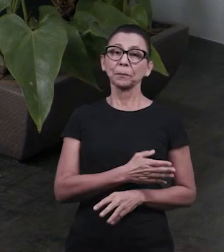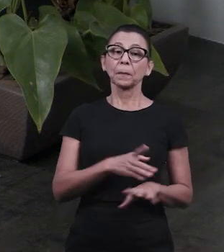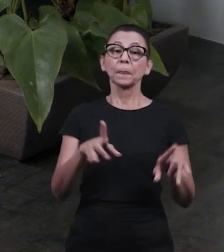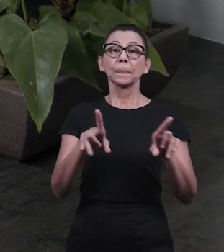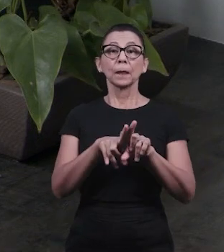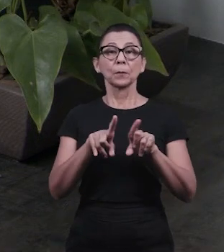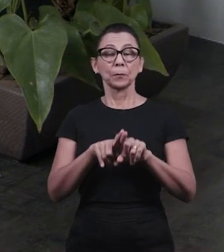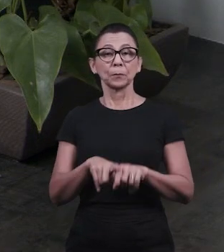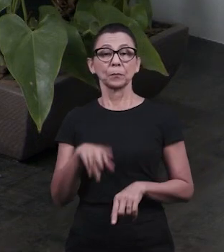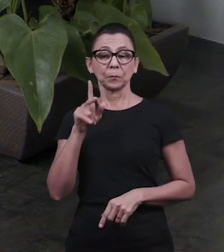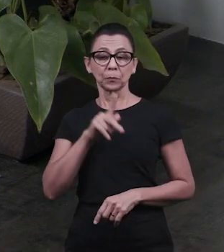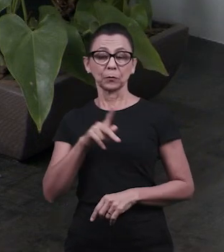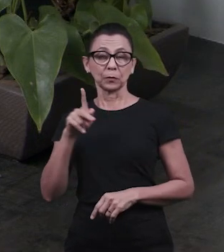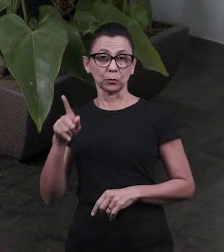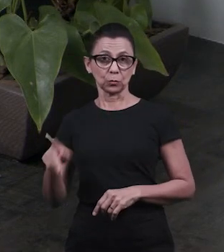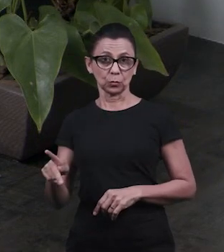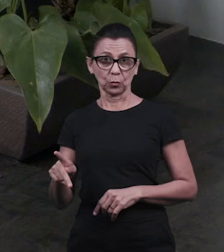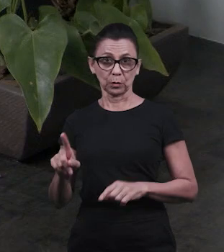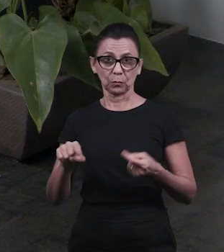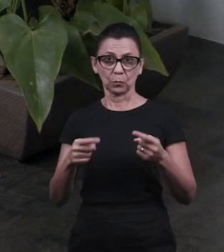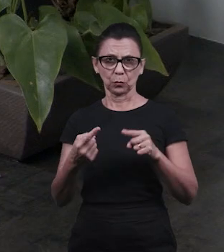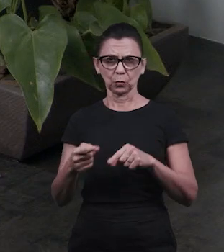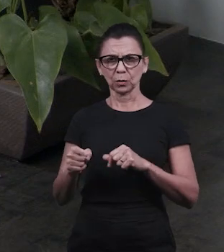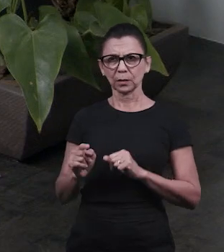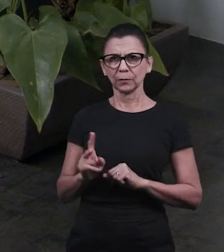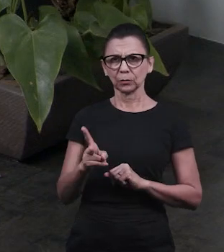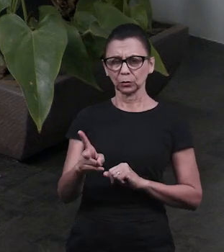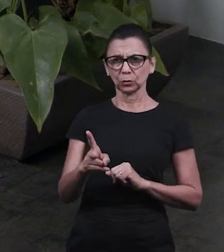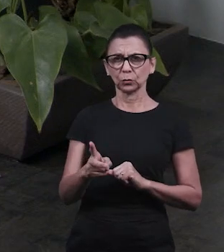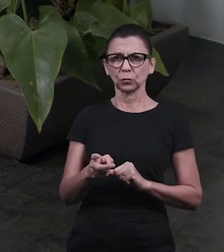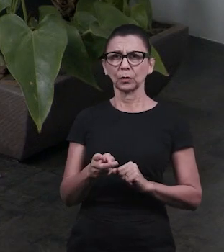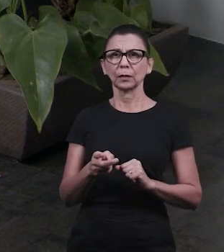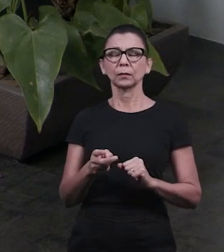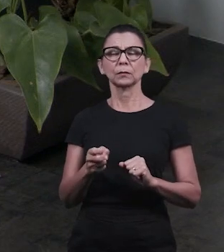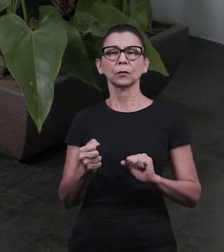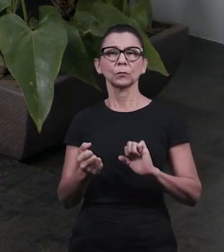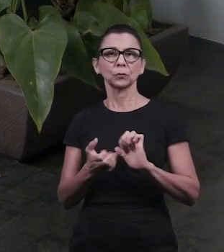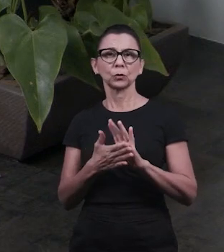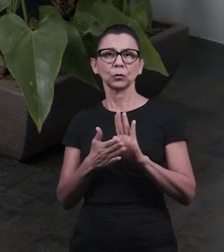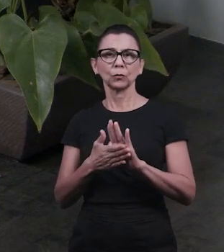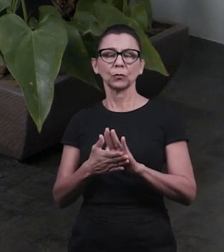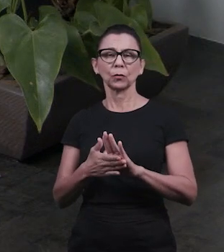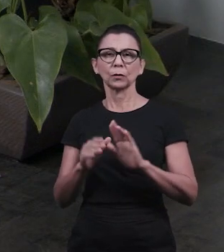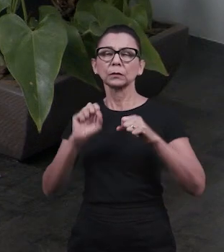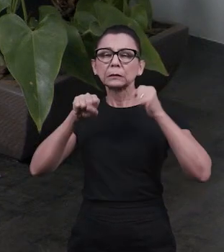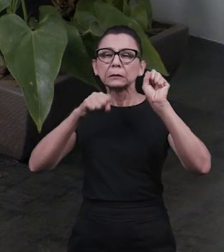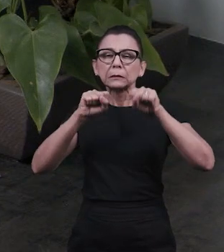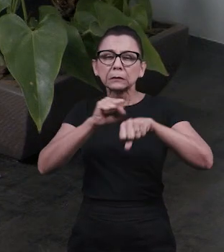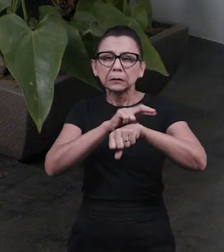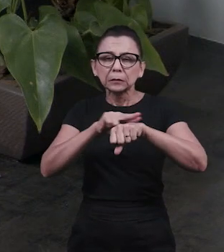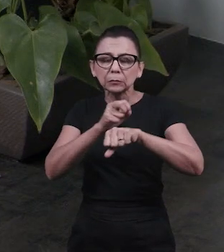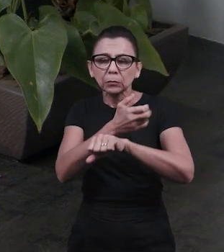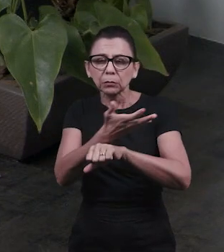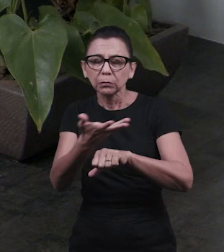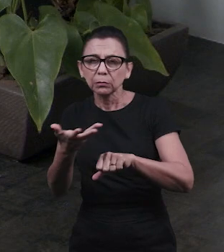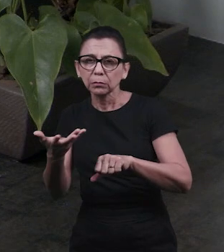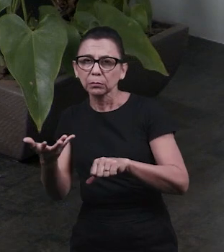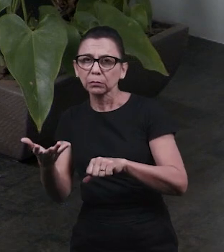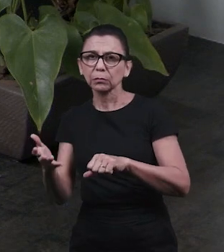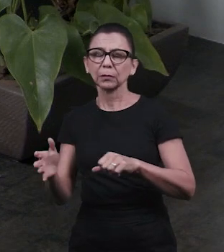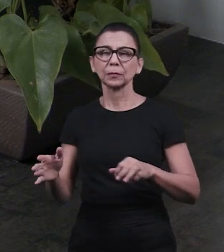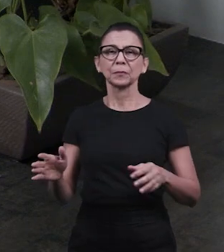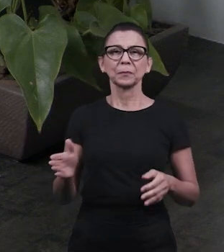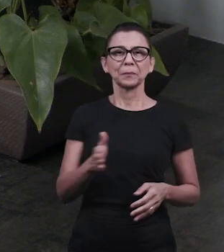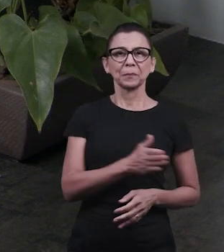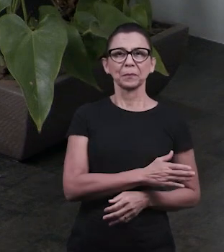расстройство слухового восприятия. На уроке для музыки сестра Жанай Назумах научит, как играть вступление к псалму